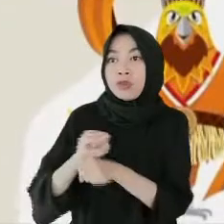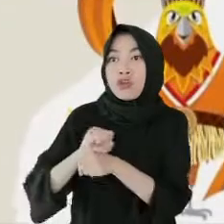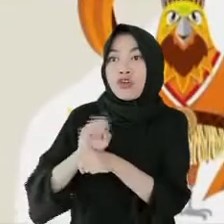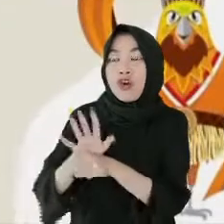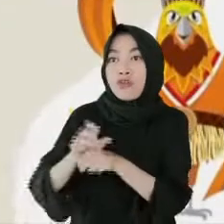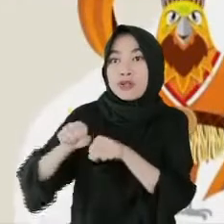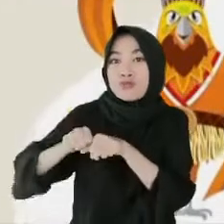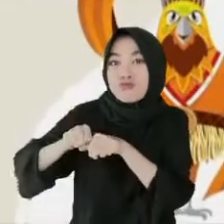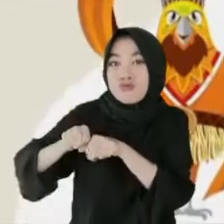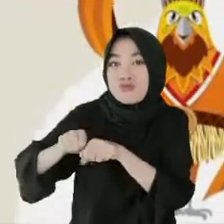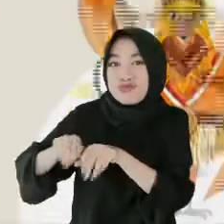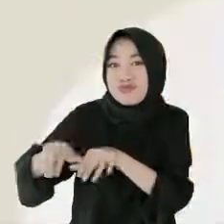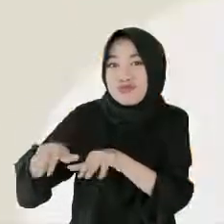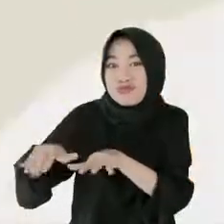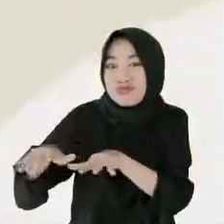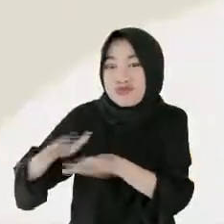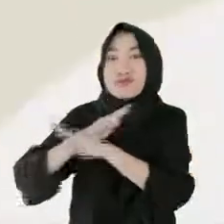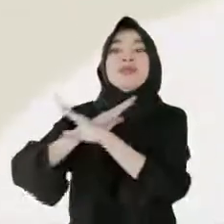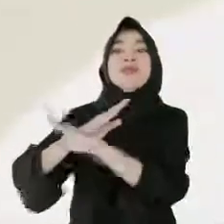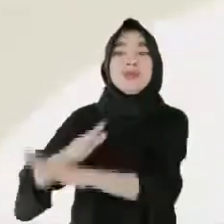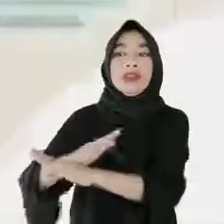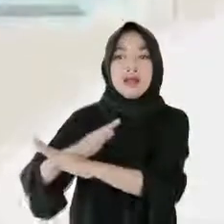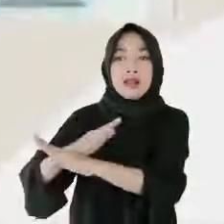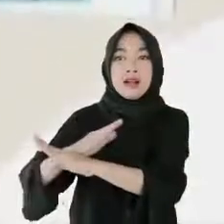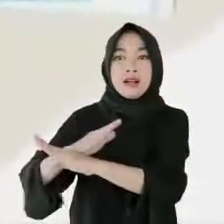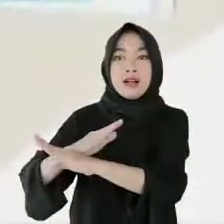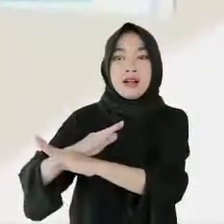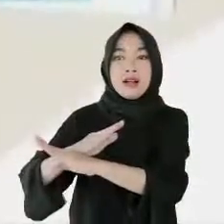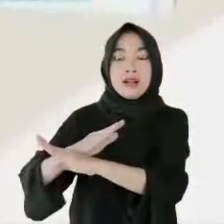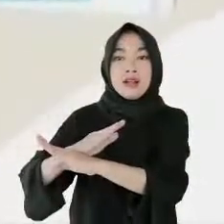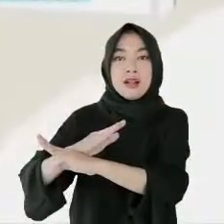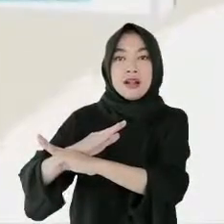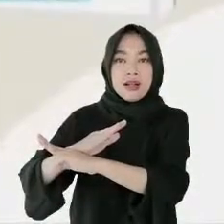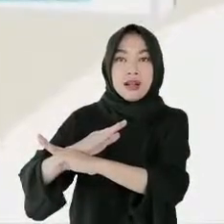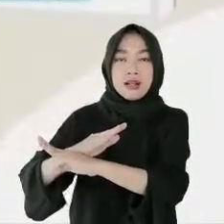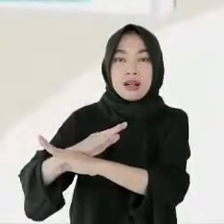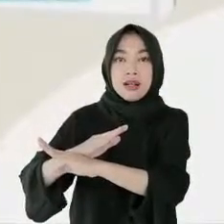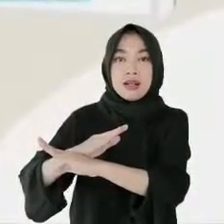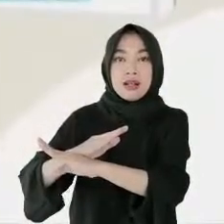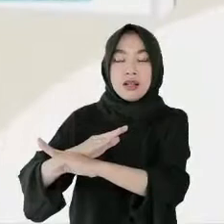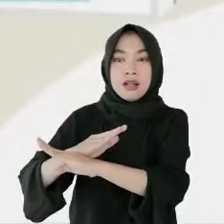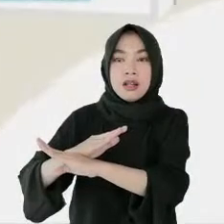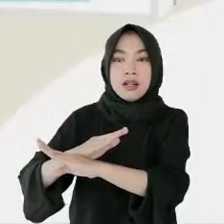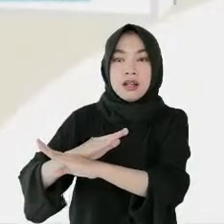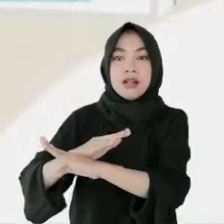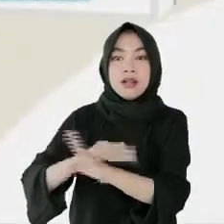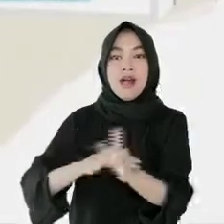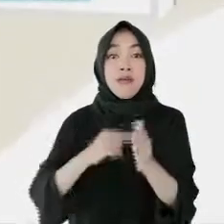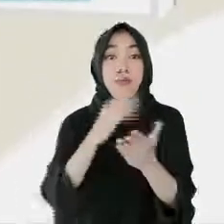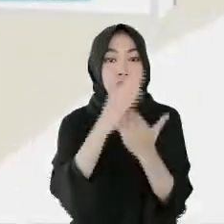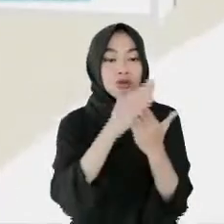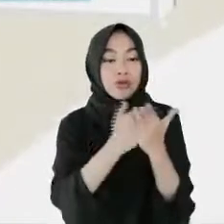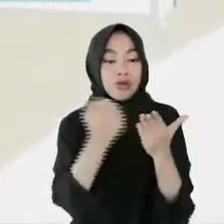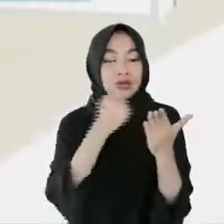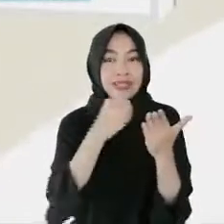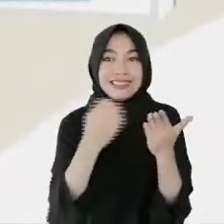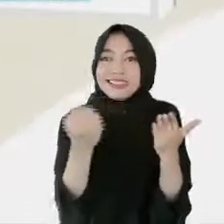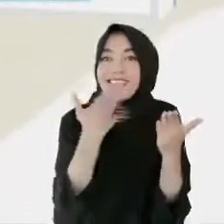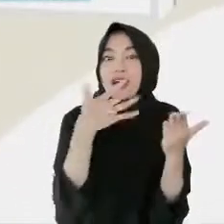copied 19 ya dengan penerapan protokol kesehatannya jelas